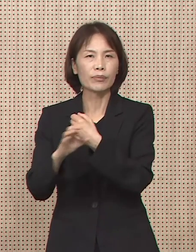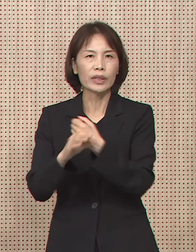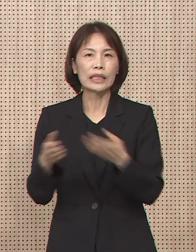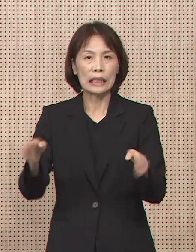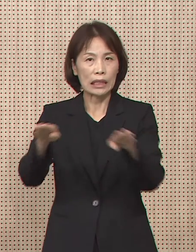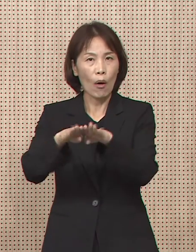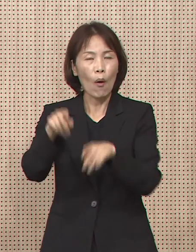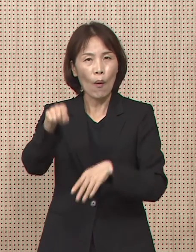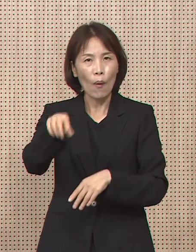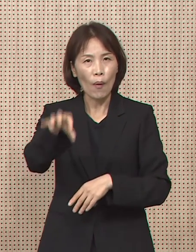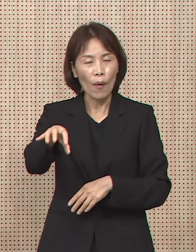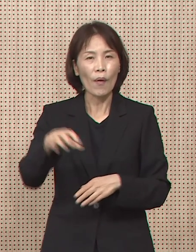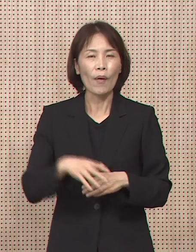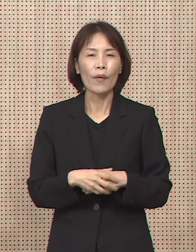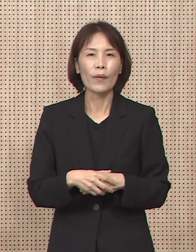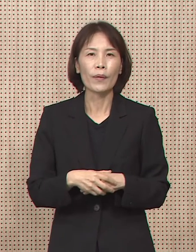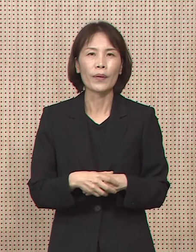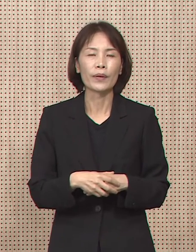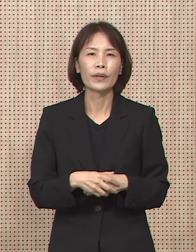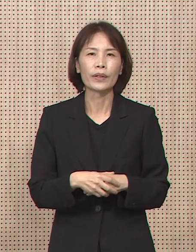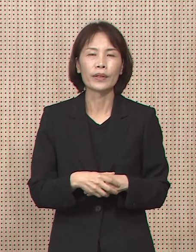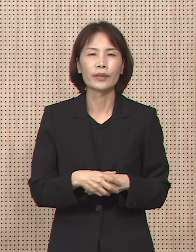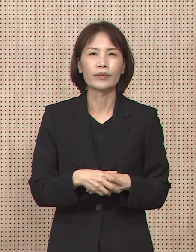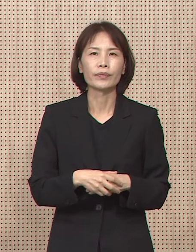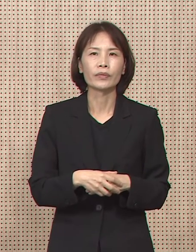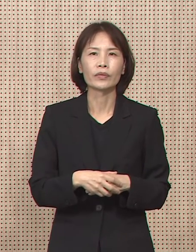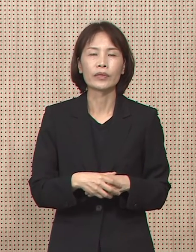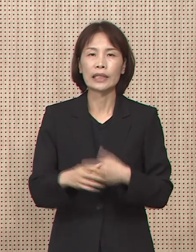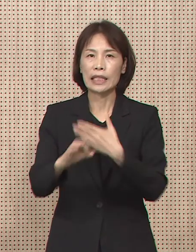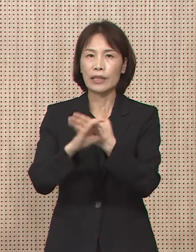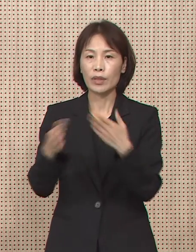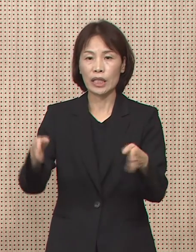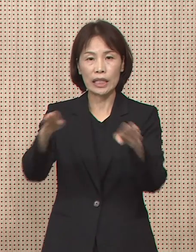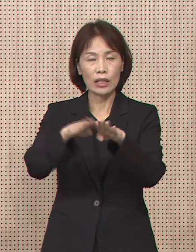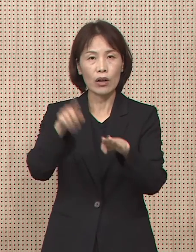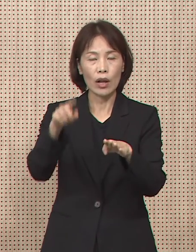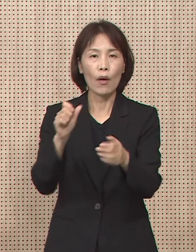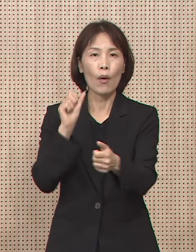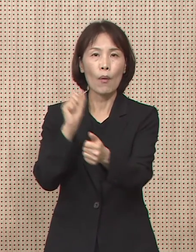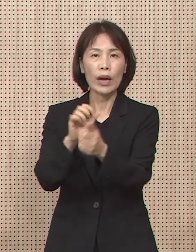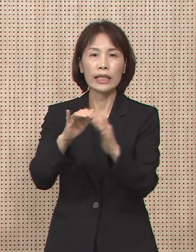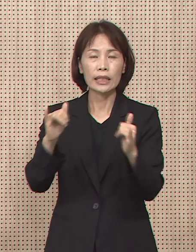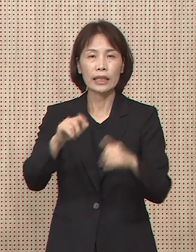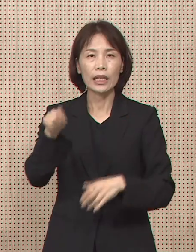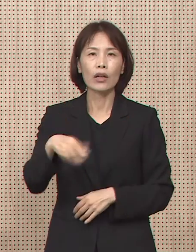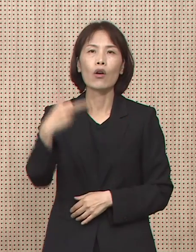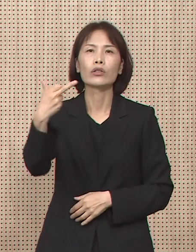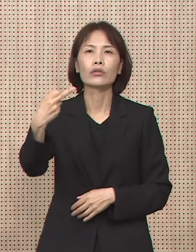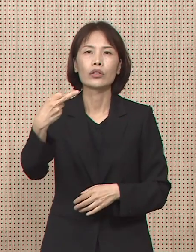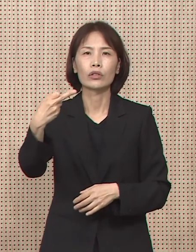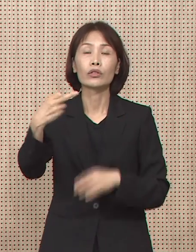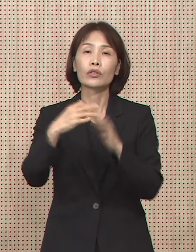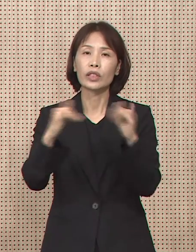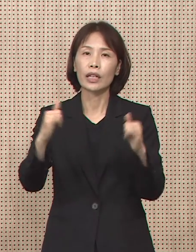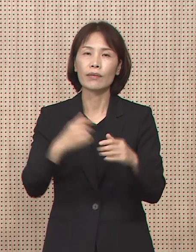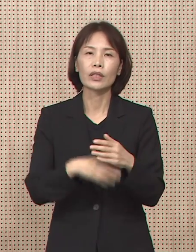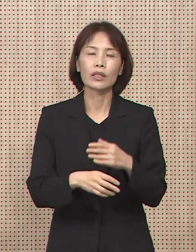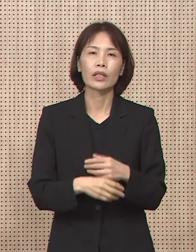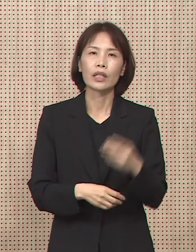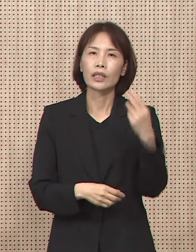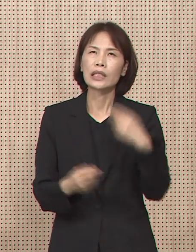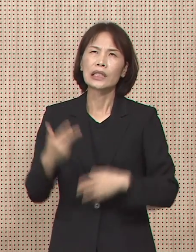상황입니다. 8월 29일 기준 도내 이재민 임시주거시설 코로나19 확진자는 총 12명으로 지난주 대비